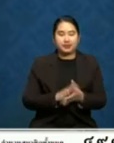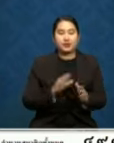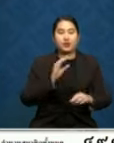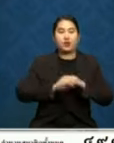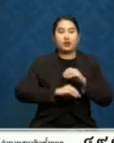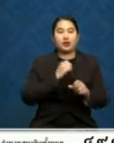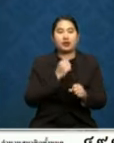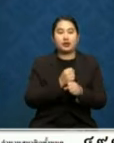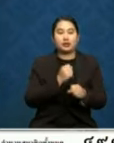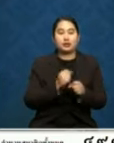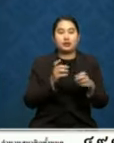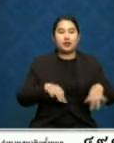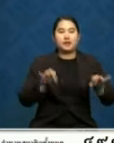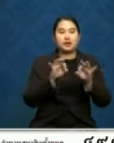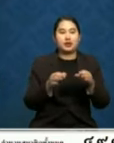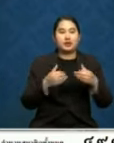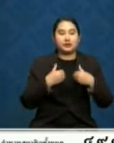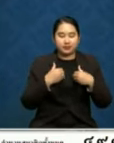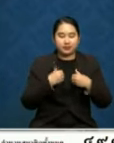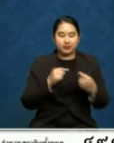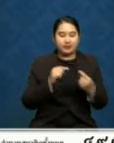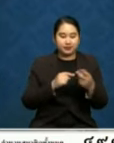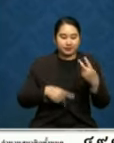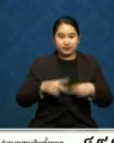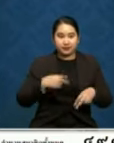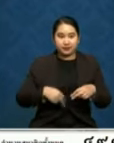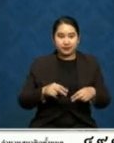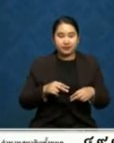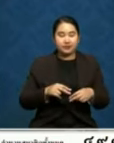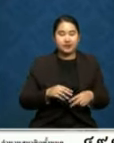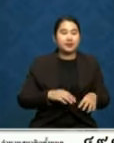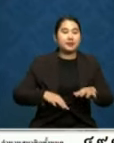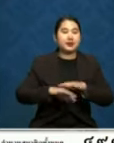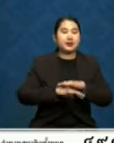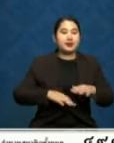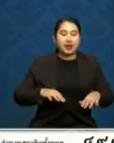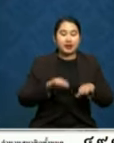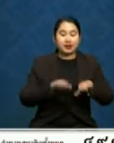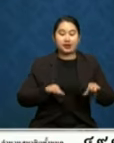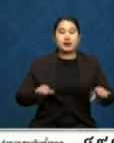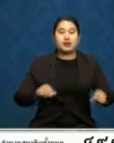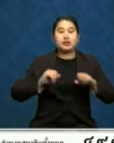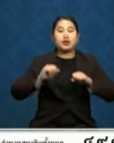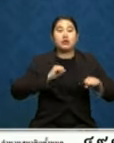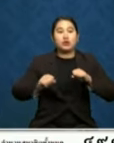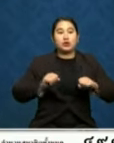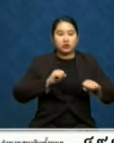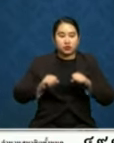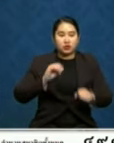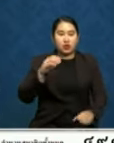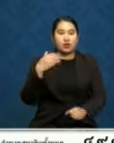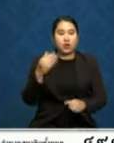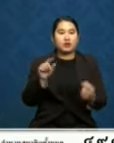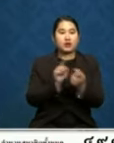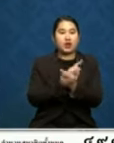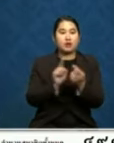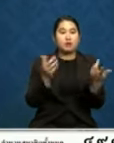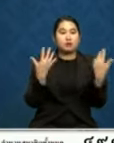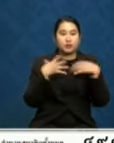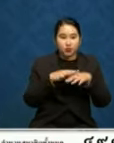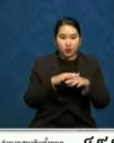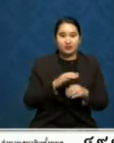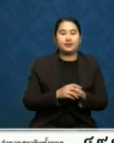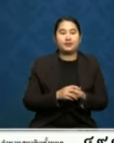งการนี้ค่ะมีความสำคัญต่อการสร้างภูมิคุ้มกันและรากฐานกับเด็กและเยาวชนก่อนที่จะต้องออกสู่สังคมภายน